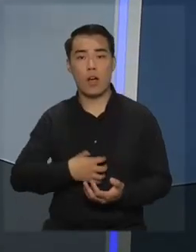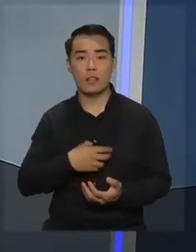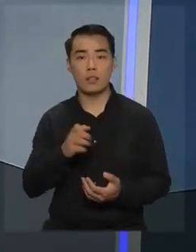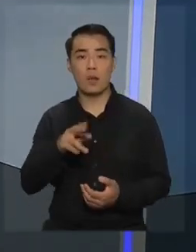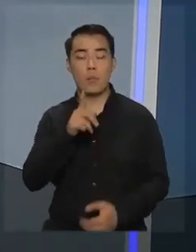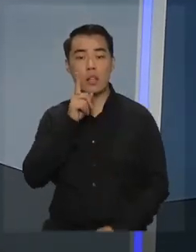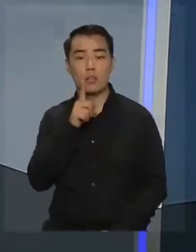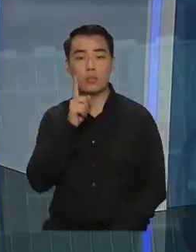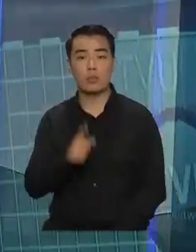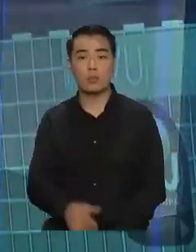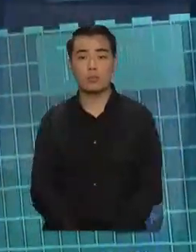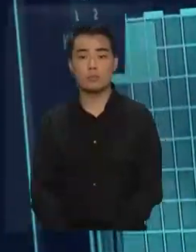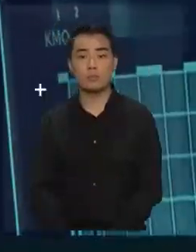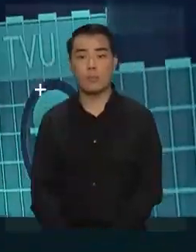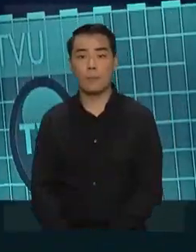молодежи.